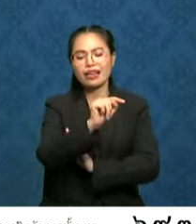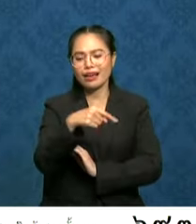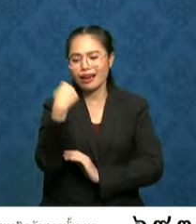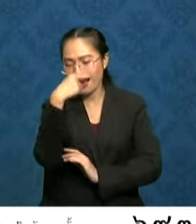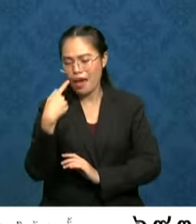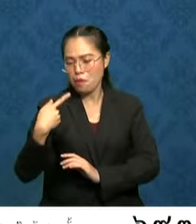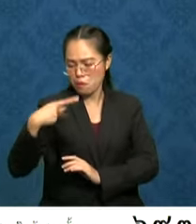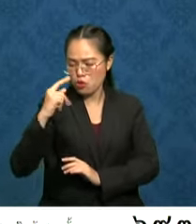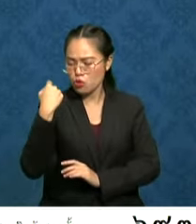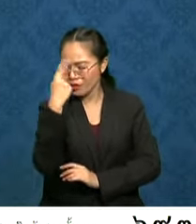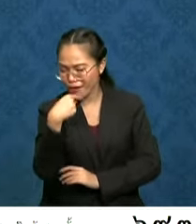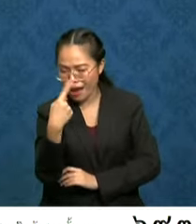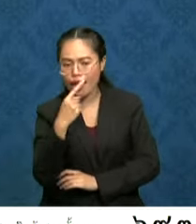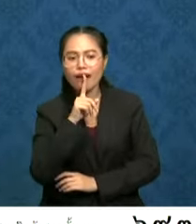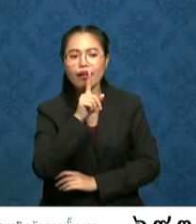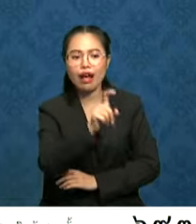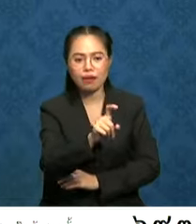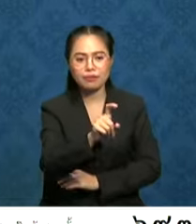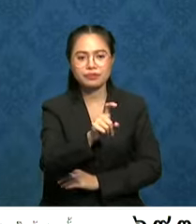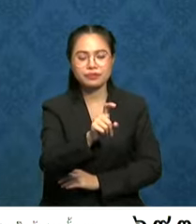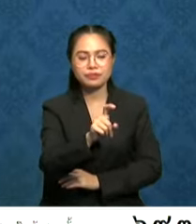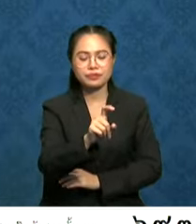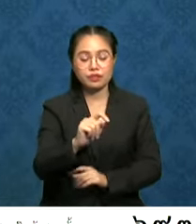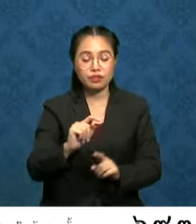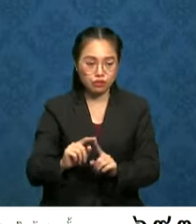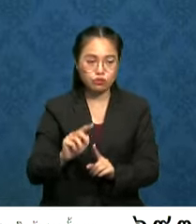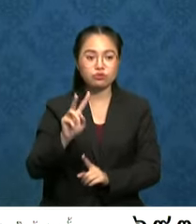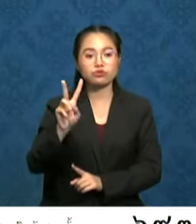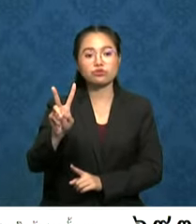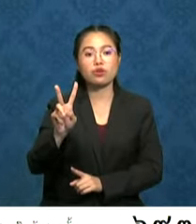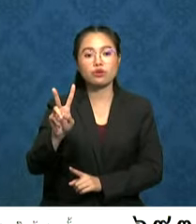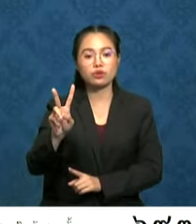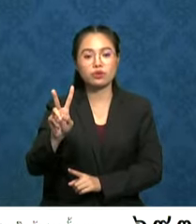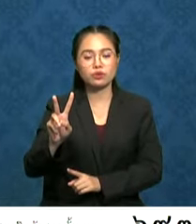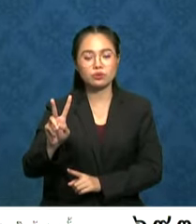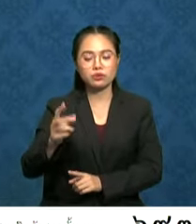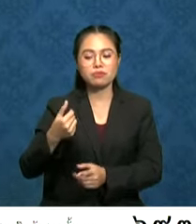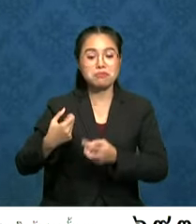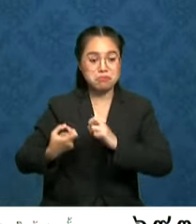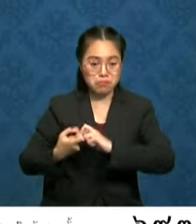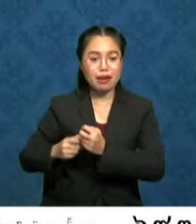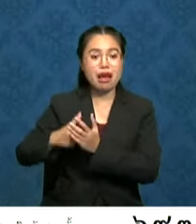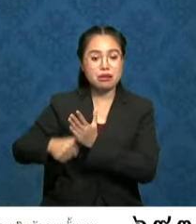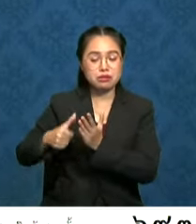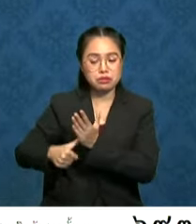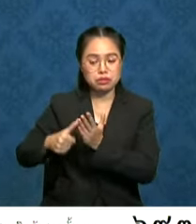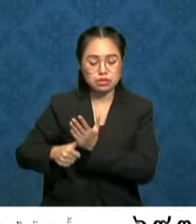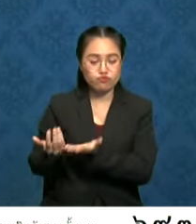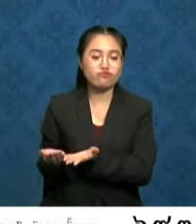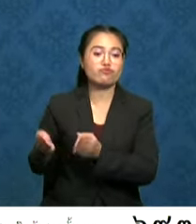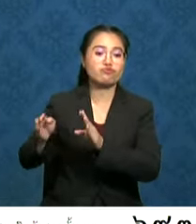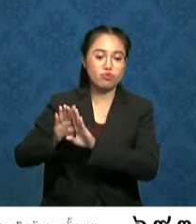ขึ้นหรือว่านายคนไหนขึ้นนะครับไปสู่เรื่องที่ 2ครับในเรื่องของหนี้เก่าก็ยังไม่แก้หรือนโยบายหนี้สิน